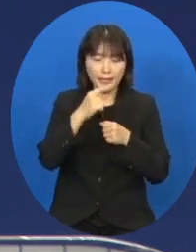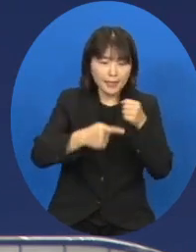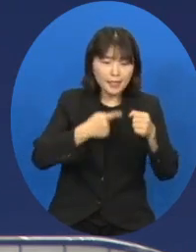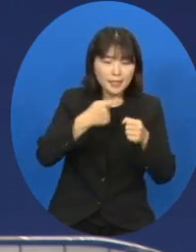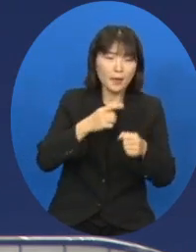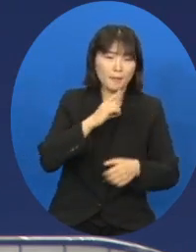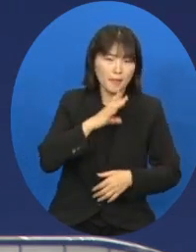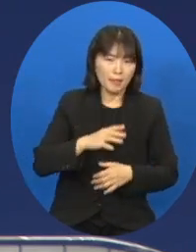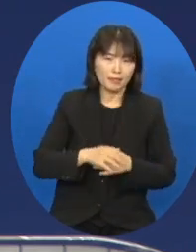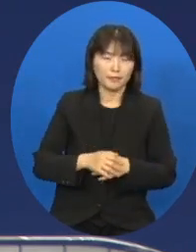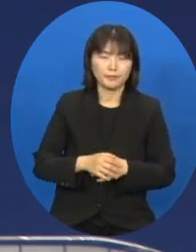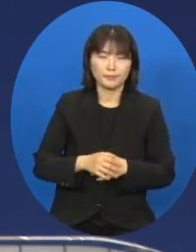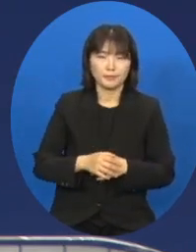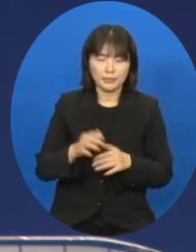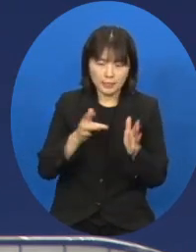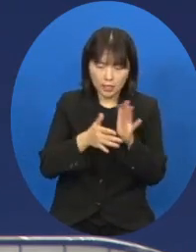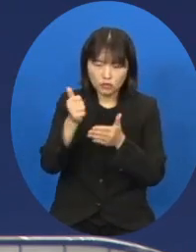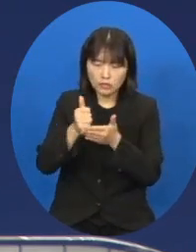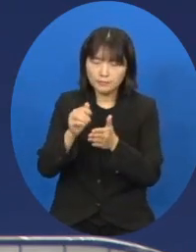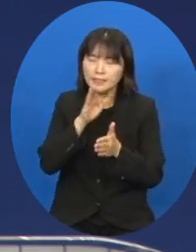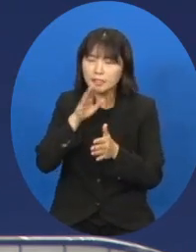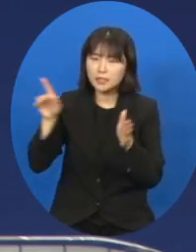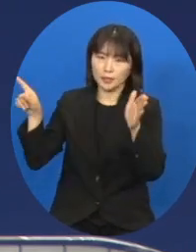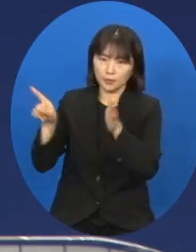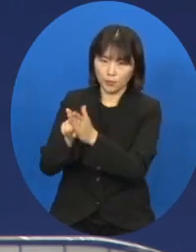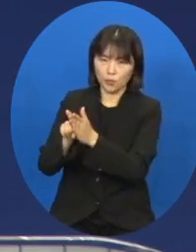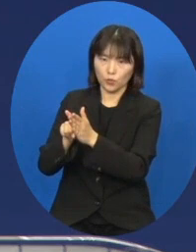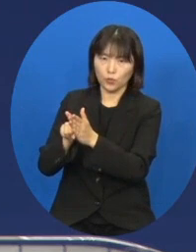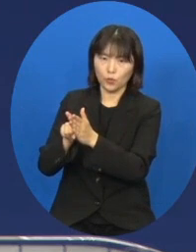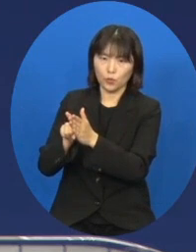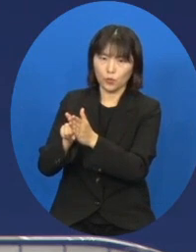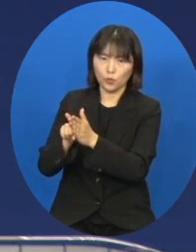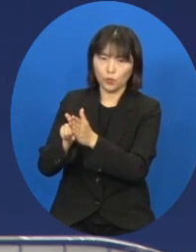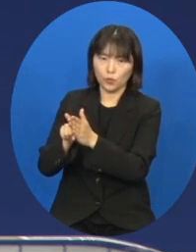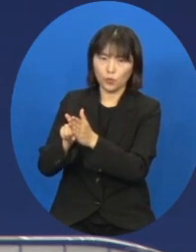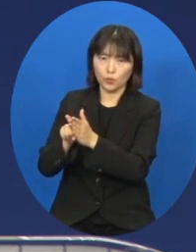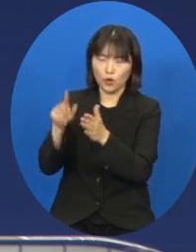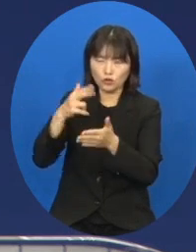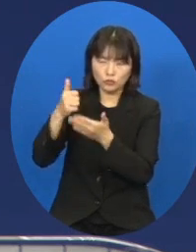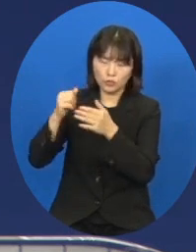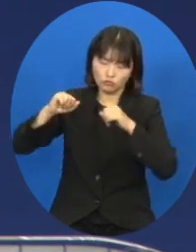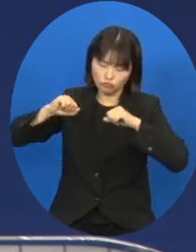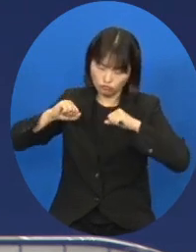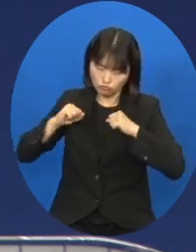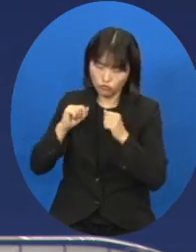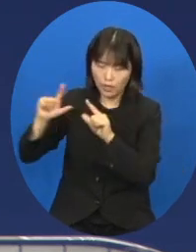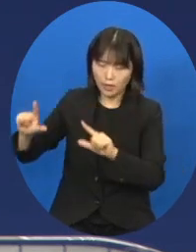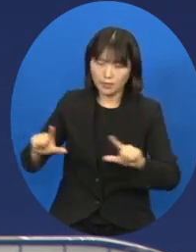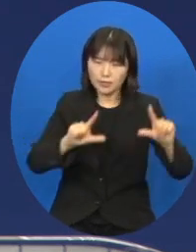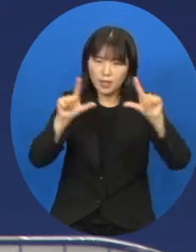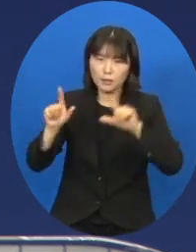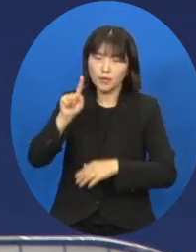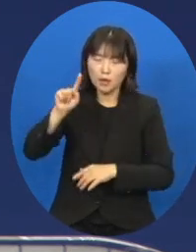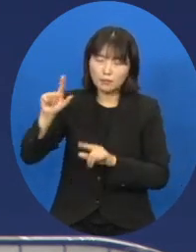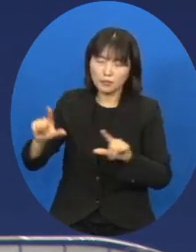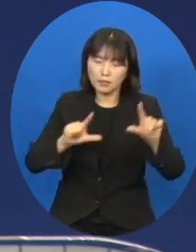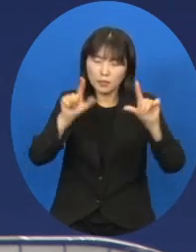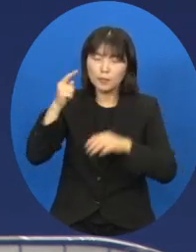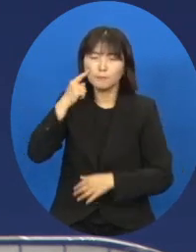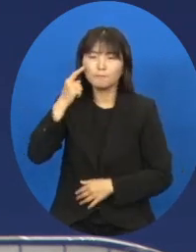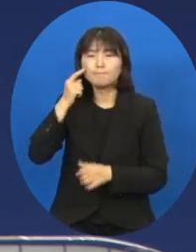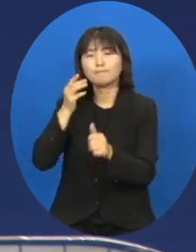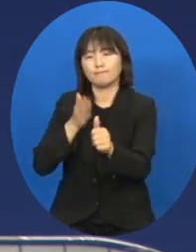한번 예수님을 진짜 믿고, 그리고 주님께 순종하는 삶을 한번 살아보기